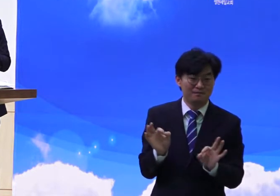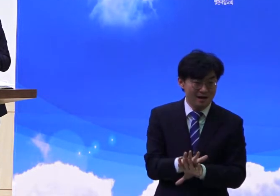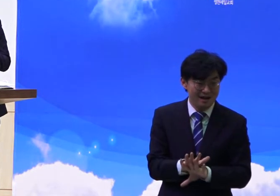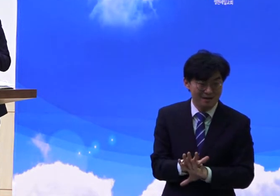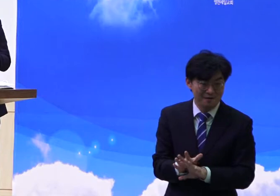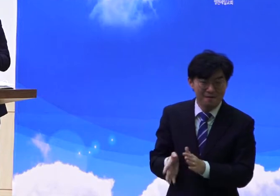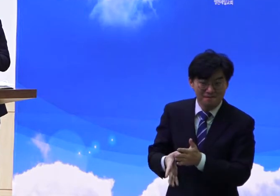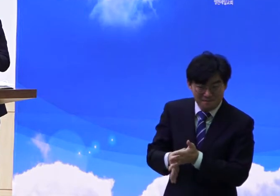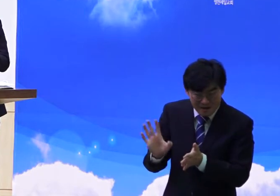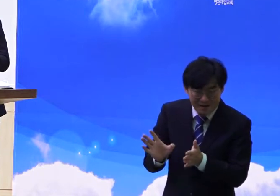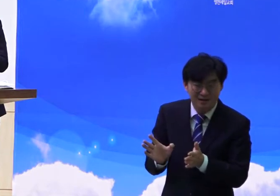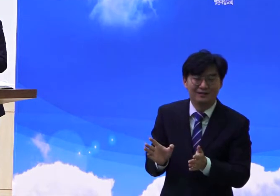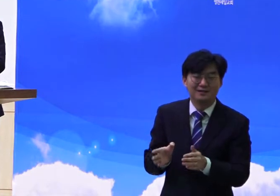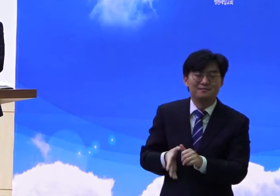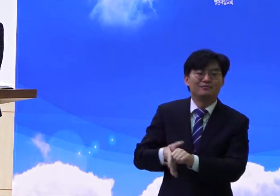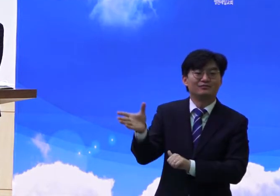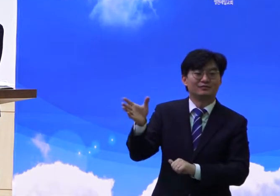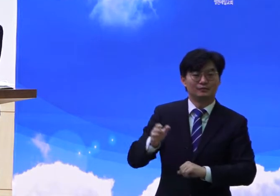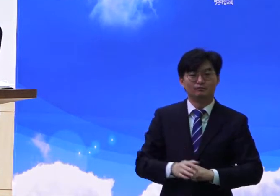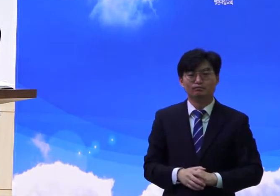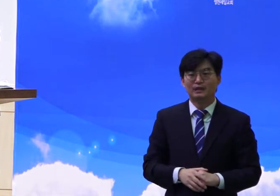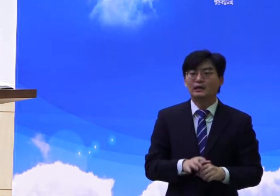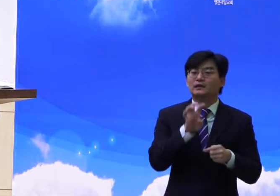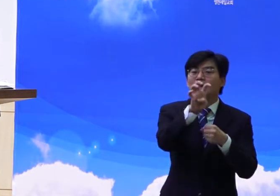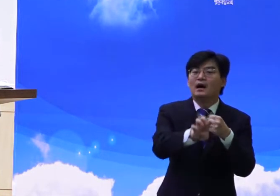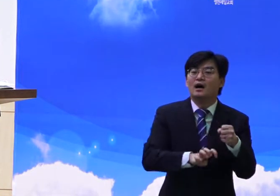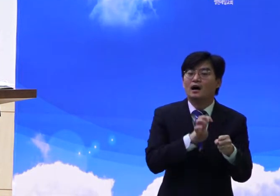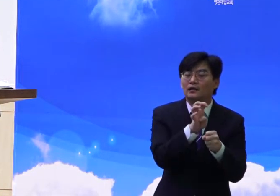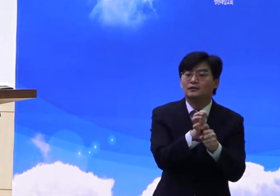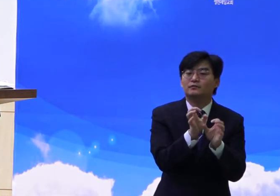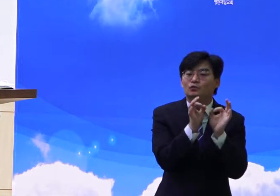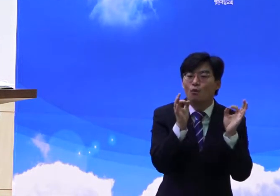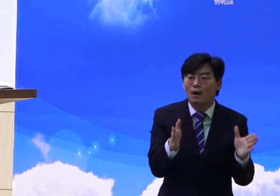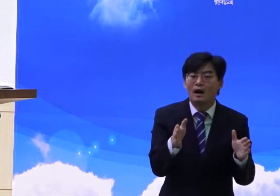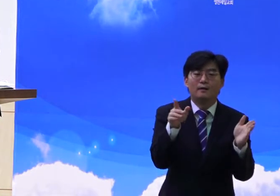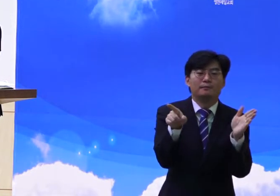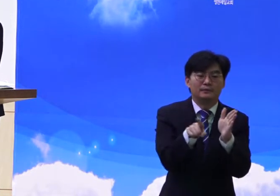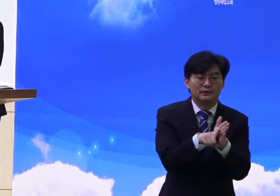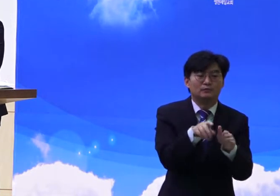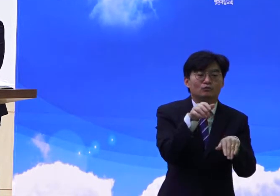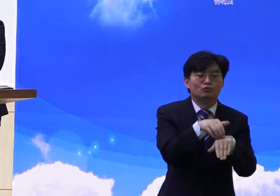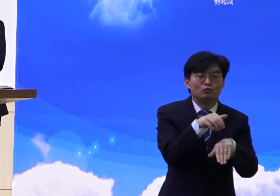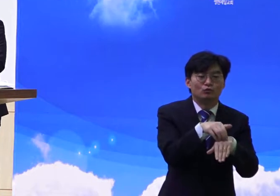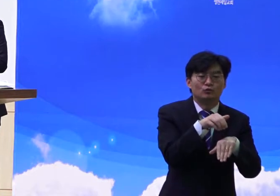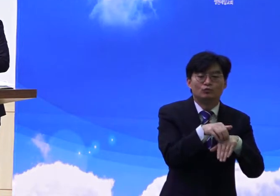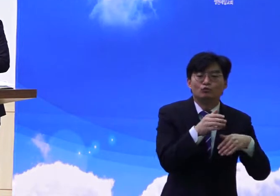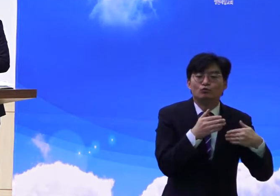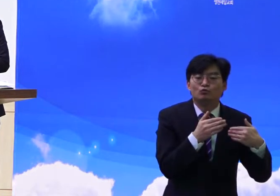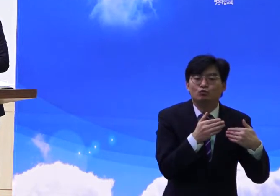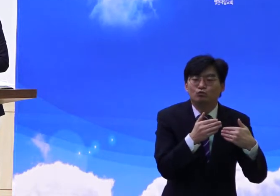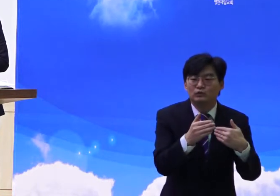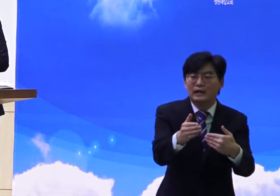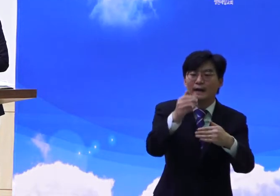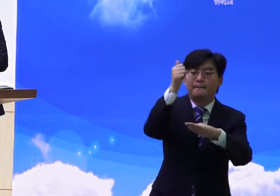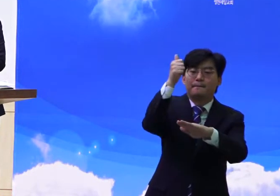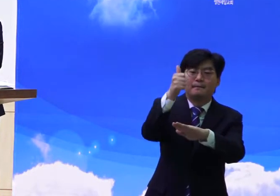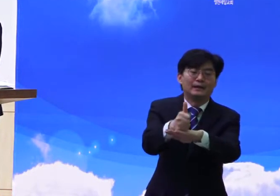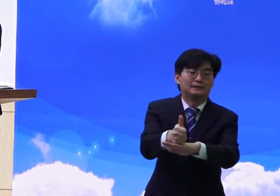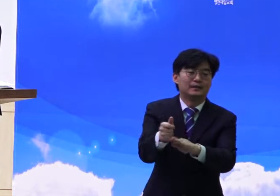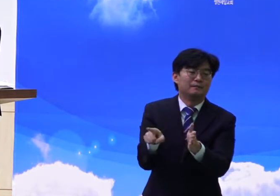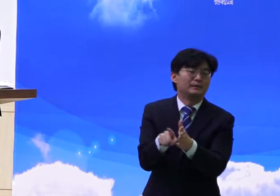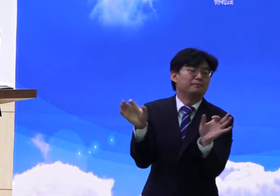지금까지 이렇게 훈련받고 왔으니까 어떤 어려움에도 일정하게 하나님과의 관계 속에 살아야 할 텐데 그렇지 못한 것이죠.